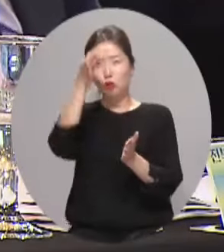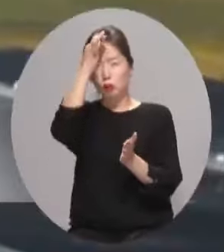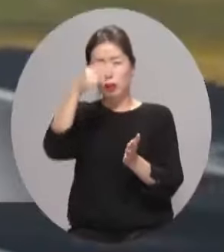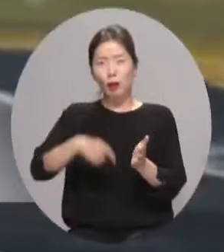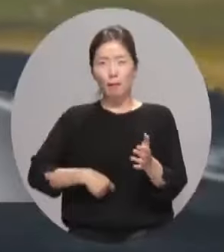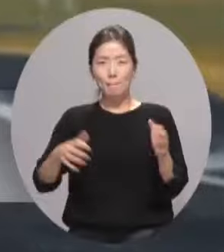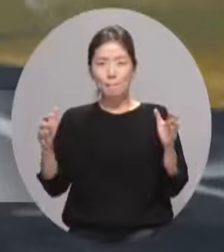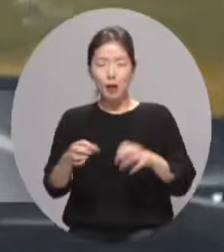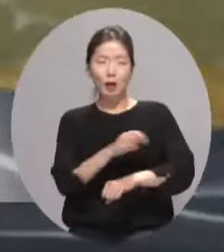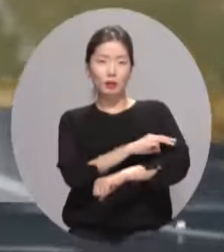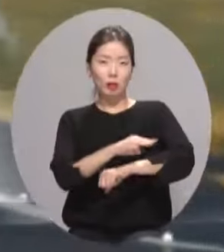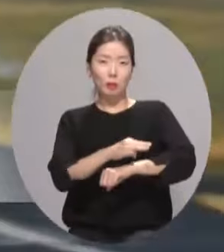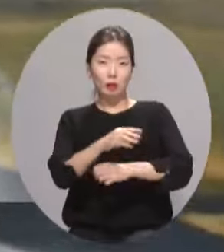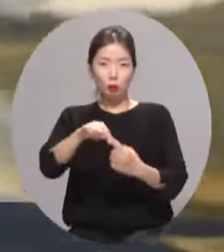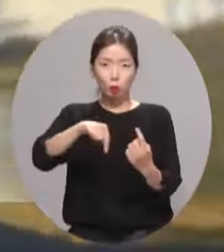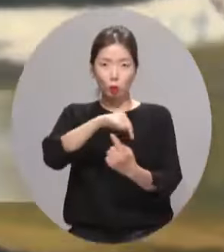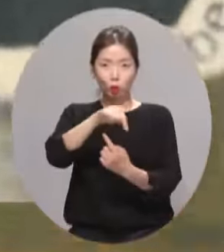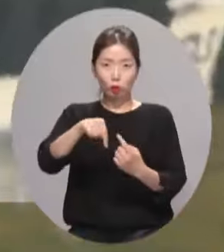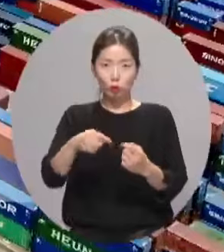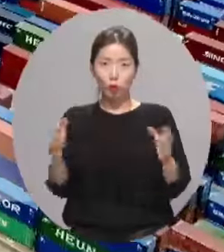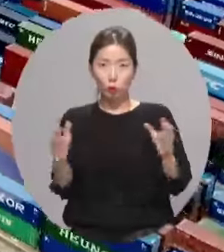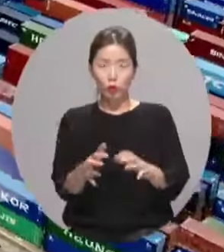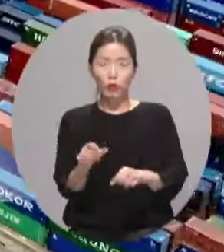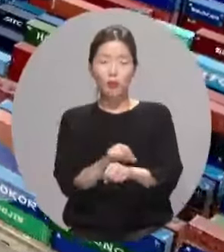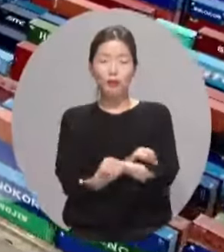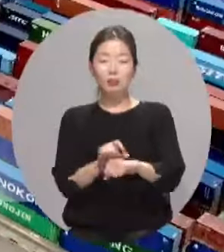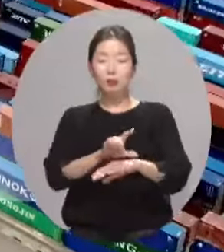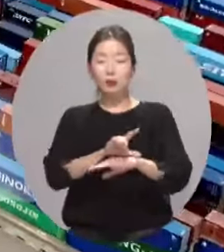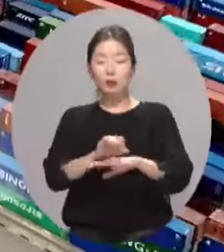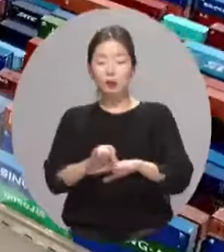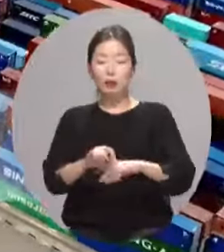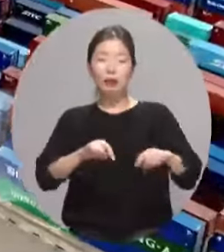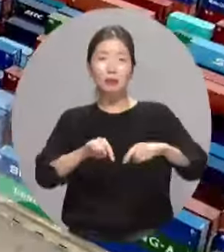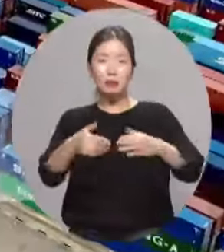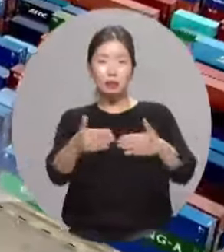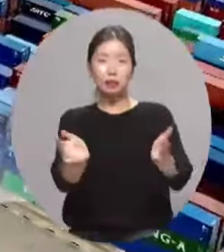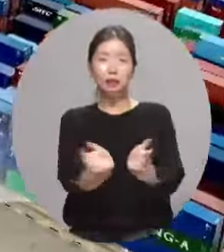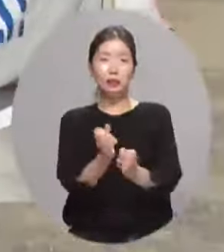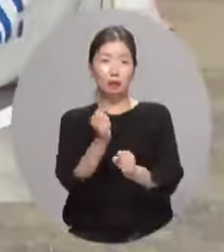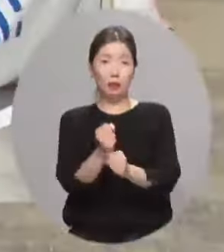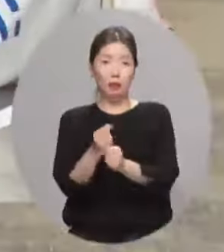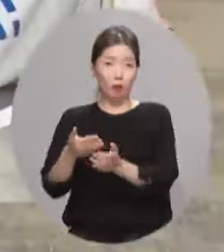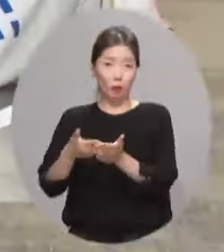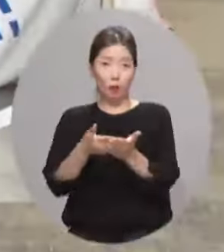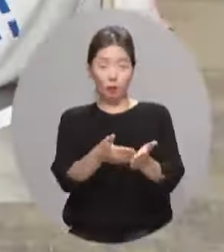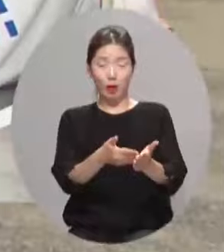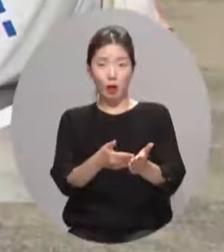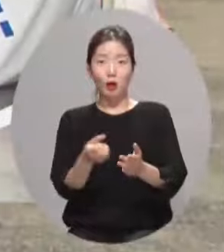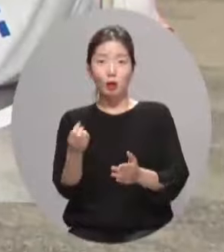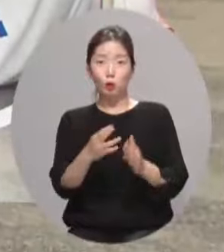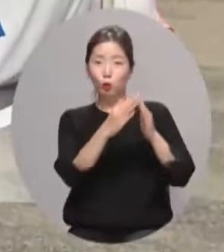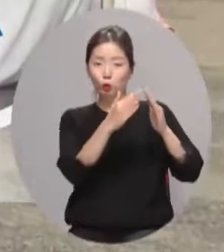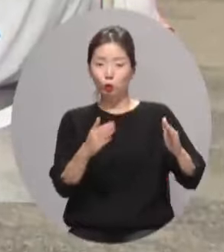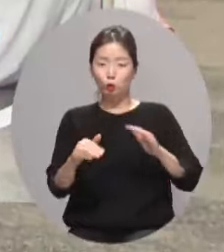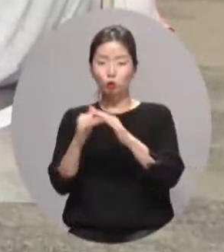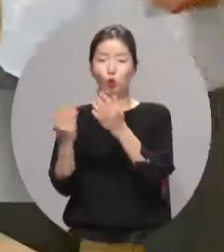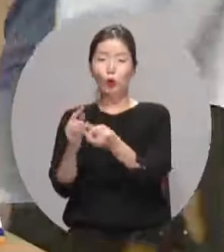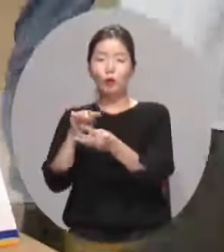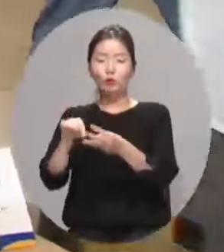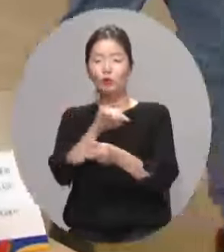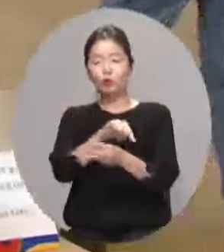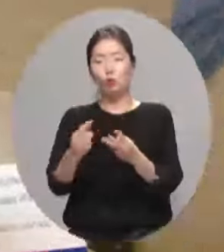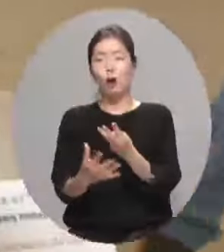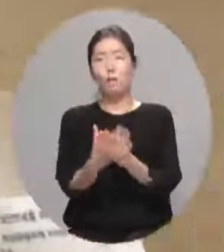모인 새만금을 관할하는 하나의 특별 지방자치단체를 설립하자는 것. 여기에 전주와 완주도